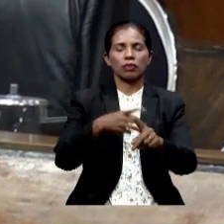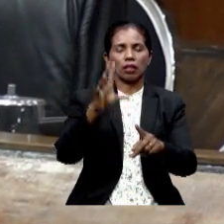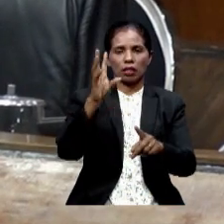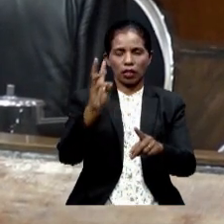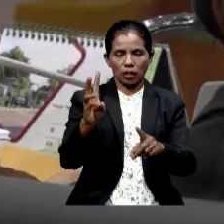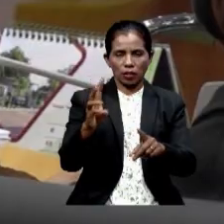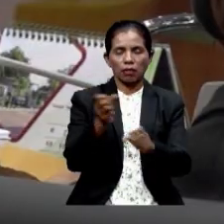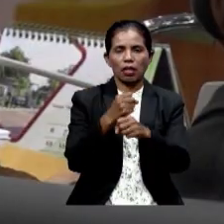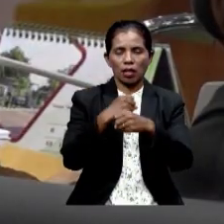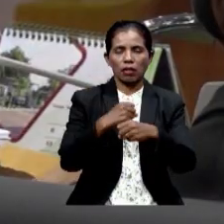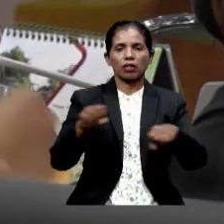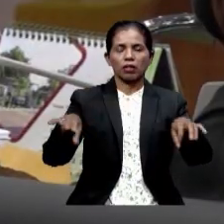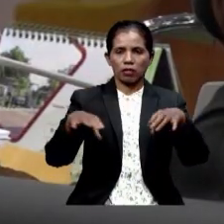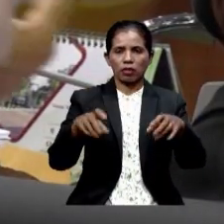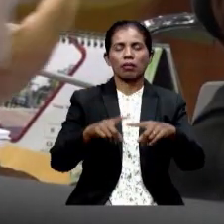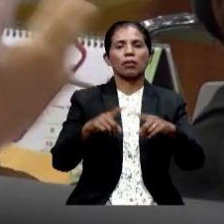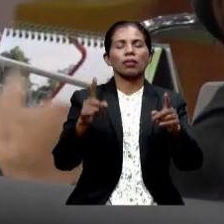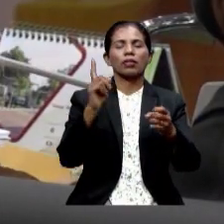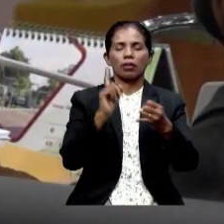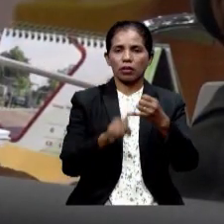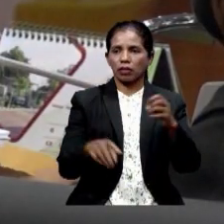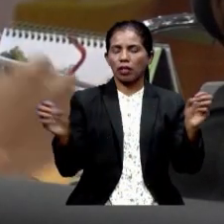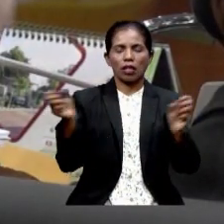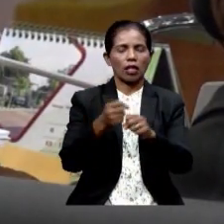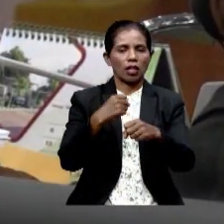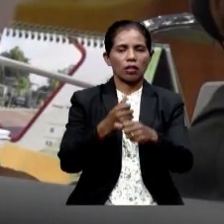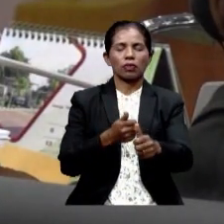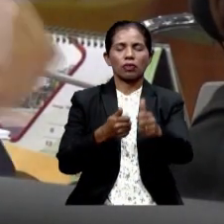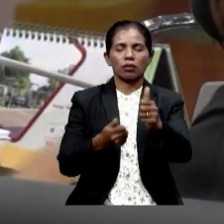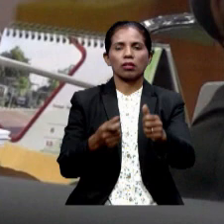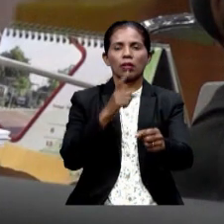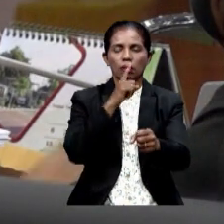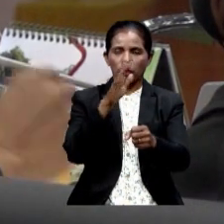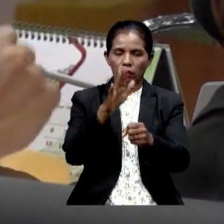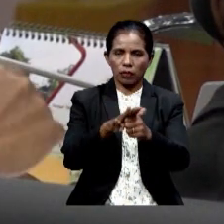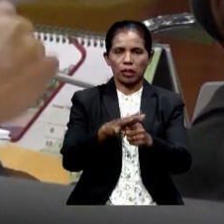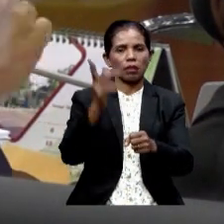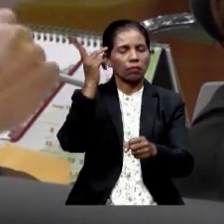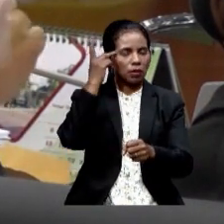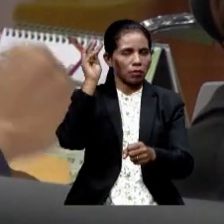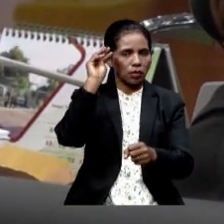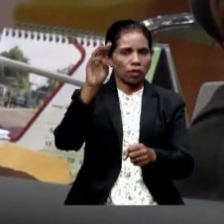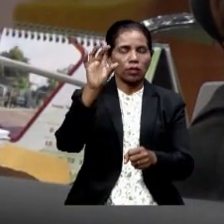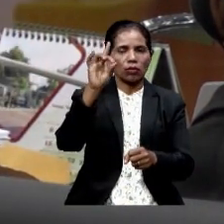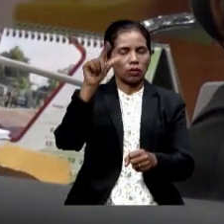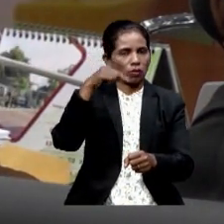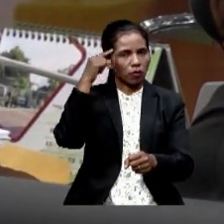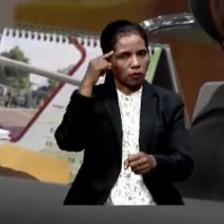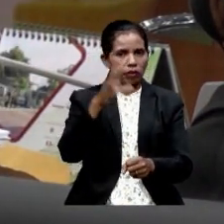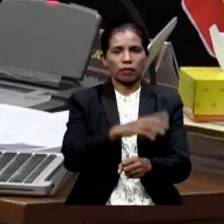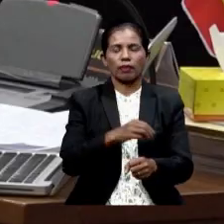conclui ne servisu ne. Mas to ikus mai ne la consegue cumpri sa ida makinia promete ba primeiro ministro oitavo governo constitucional